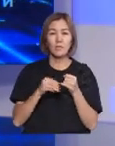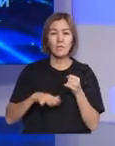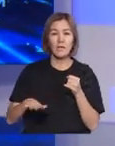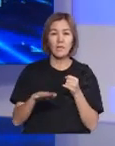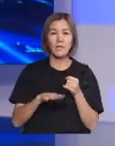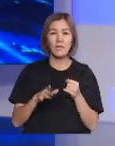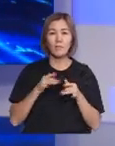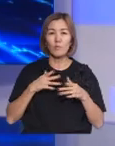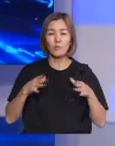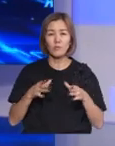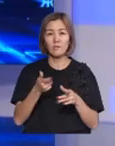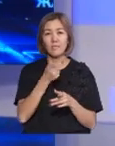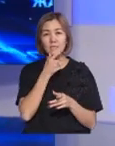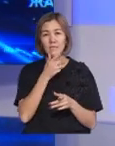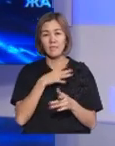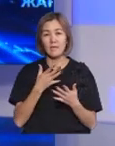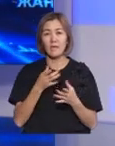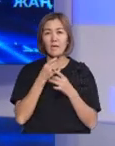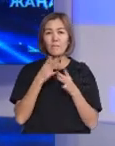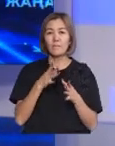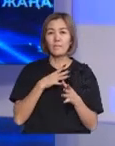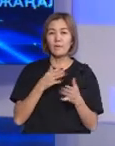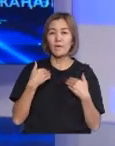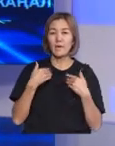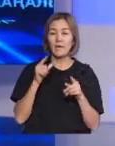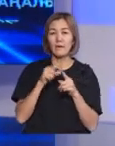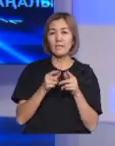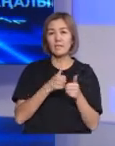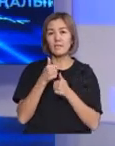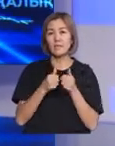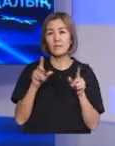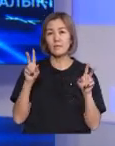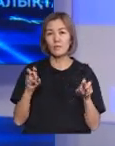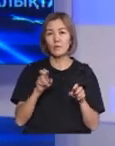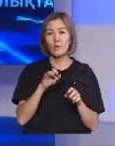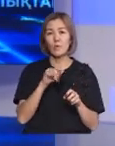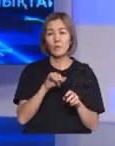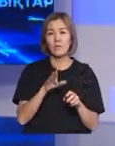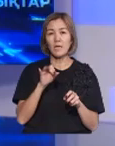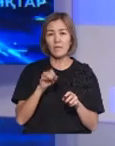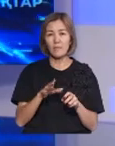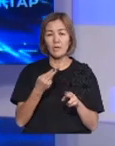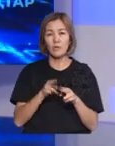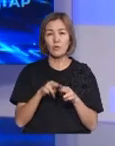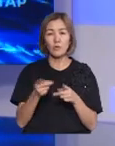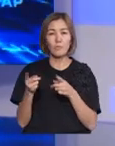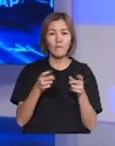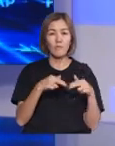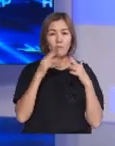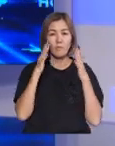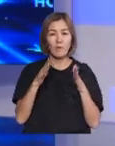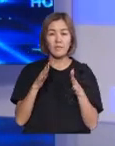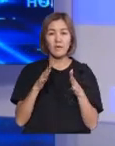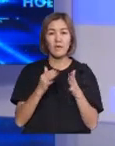собрало множество зрителей. В рамках торжества был представлен айтыс акынов под названием «Ултадебиетнинг алыбы», который привлек